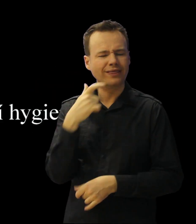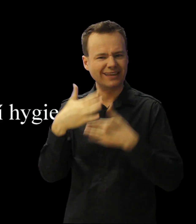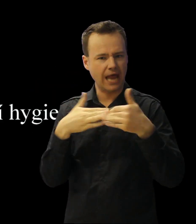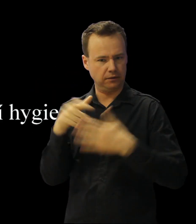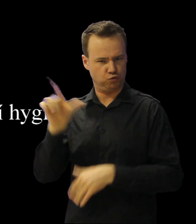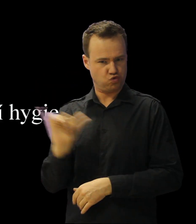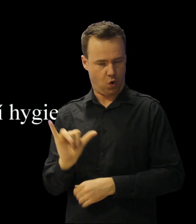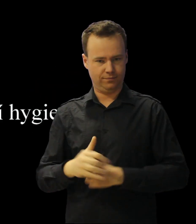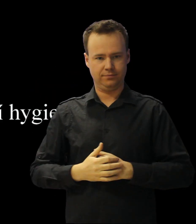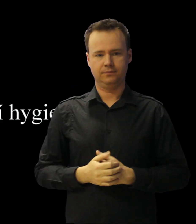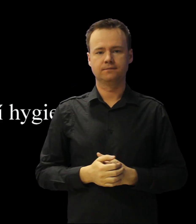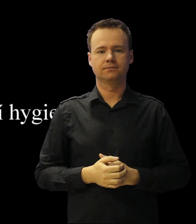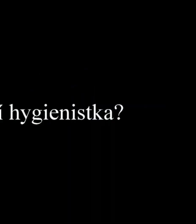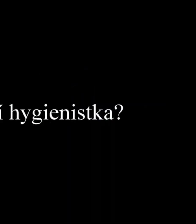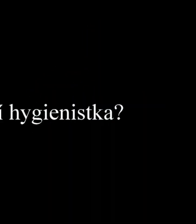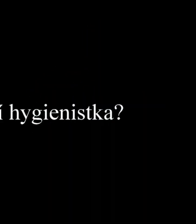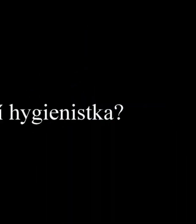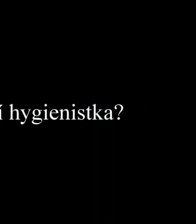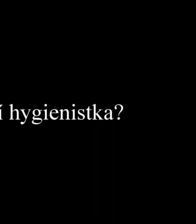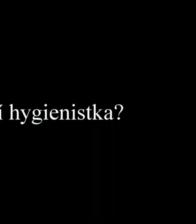Kdo je dentální hygienistka?